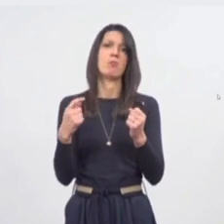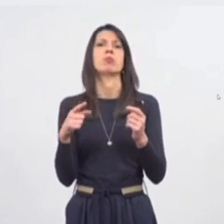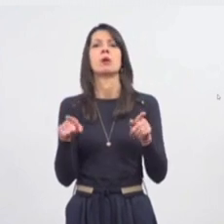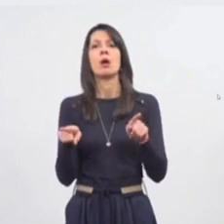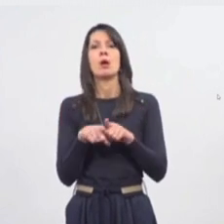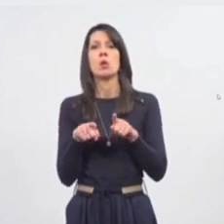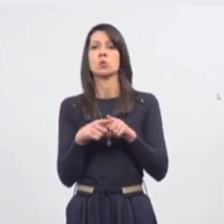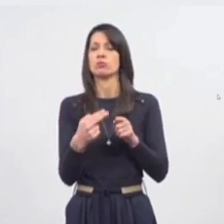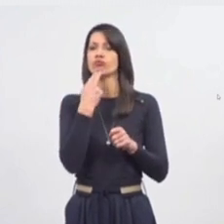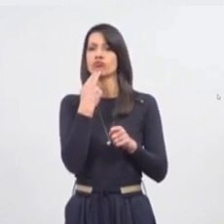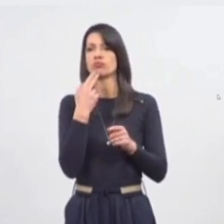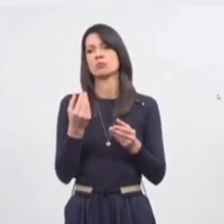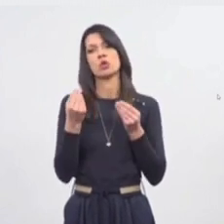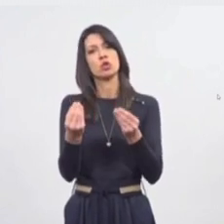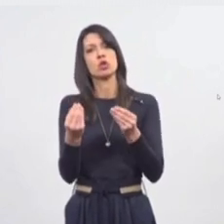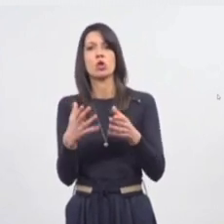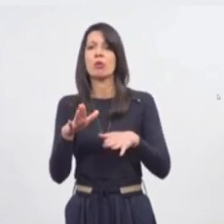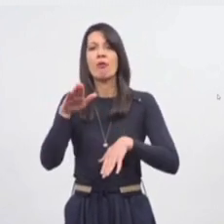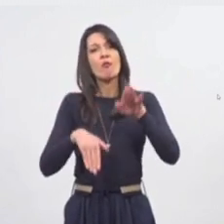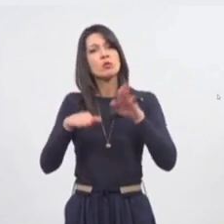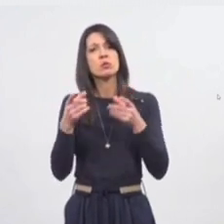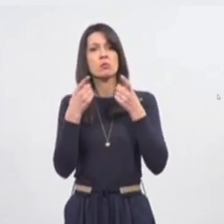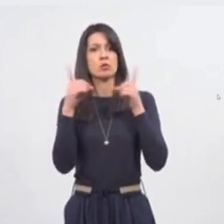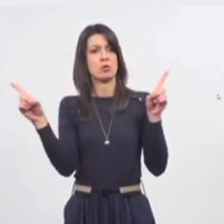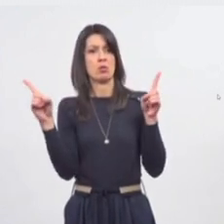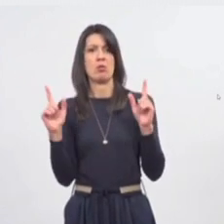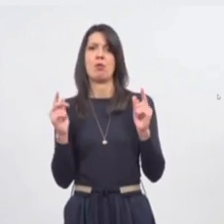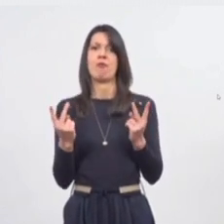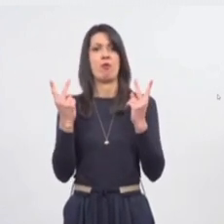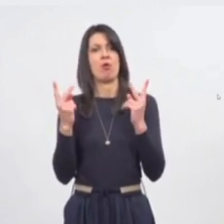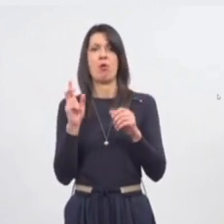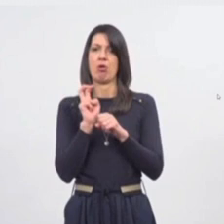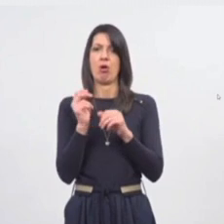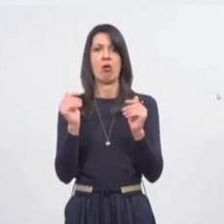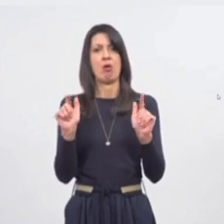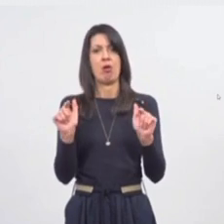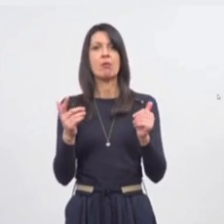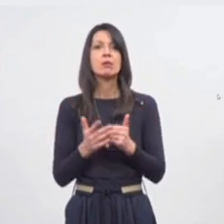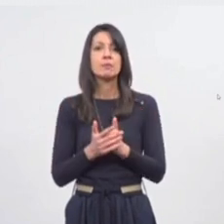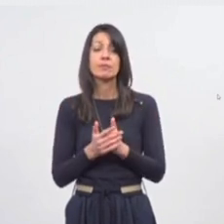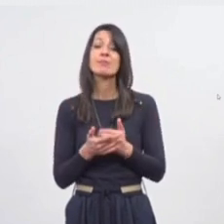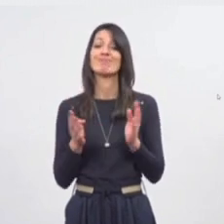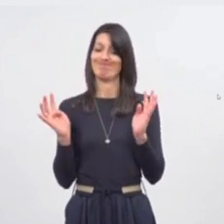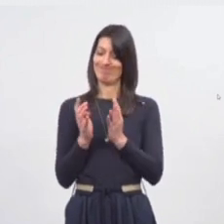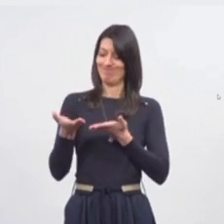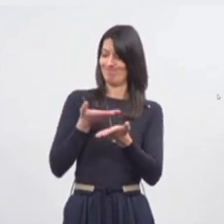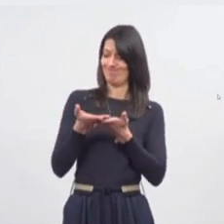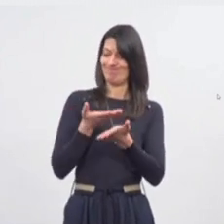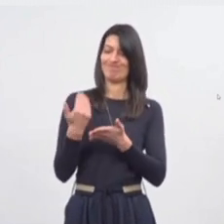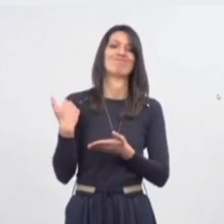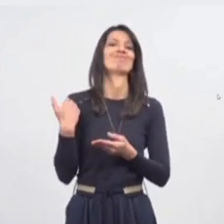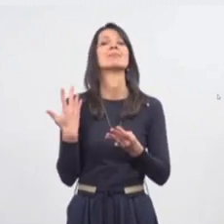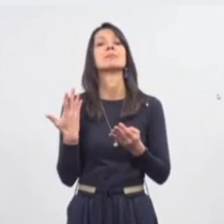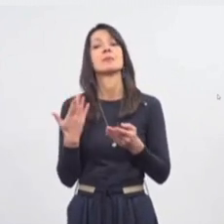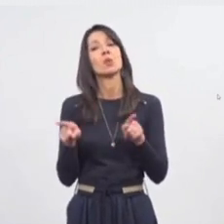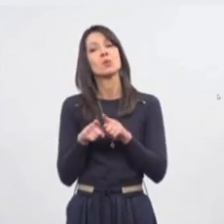gage du bon fonctionnement de nos démocraties. Lors de cet échange, nous avons également abordé la